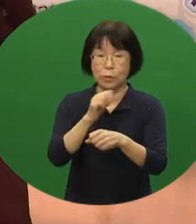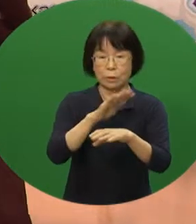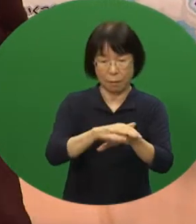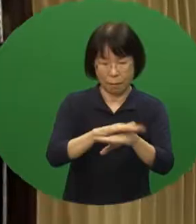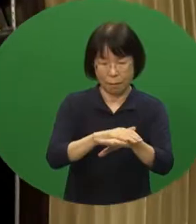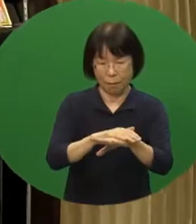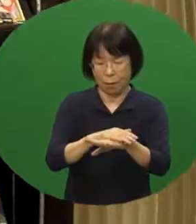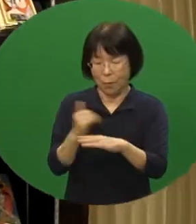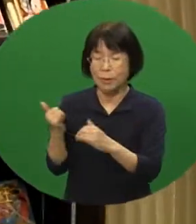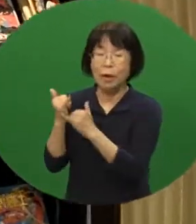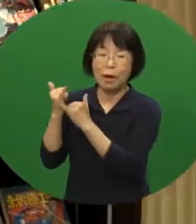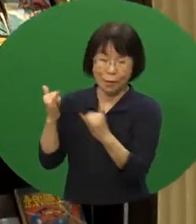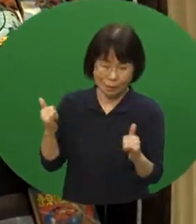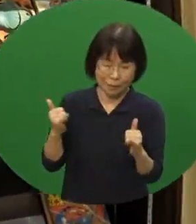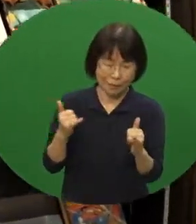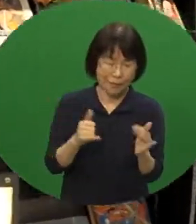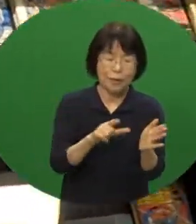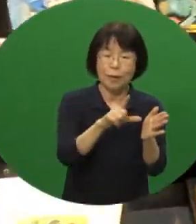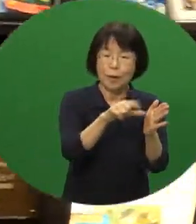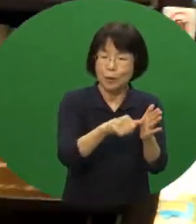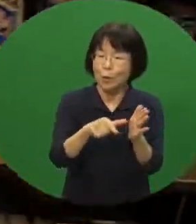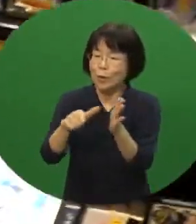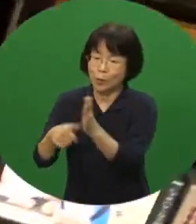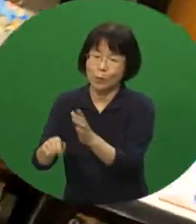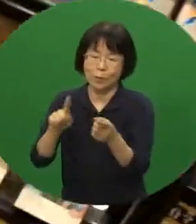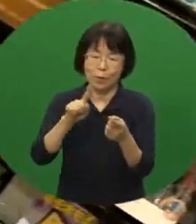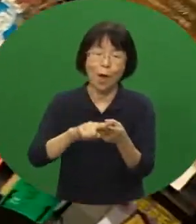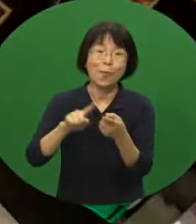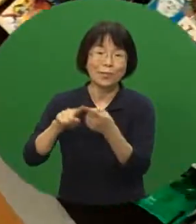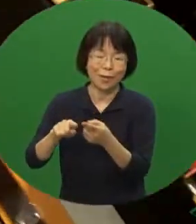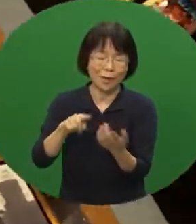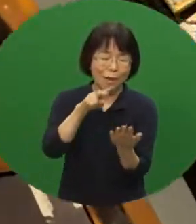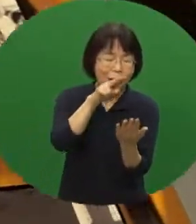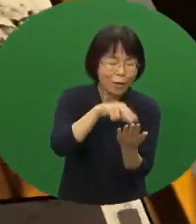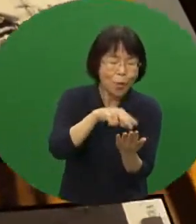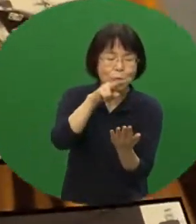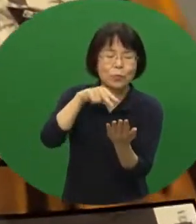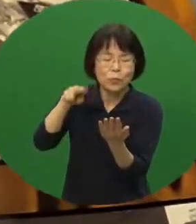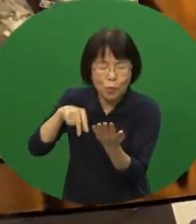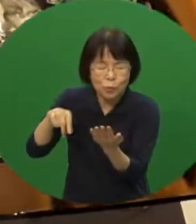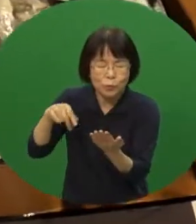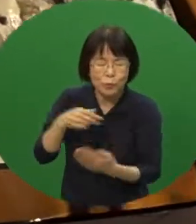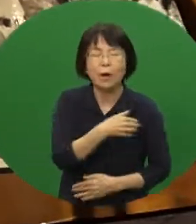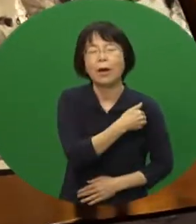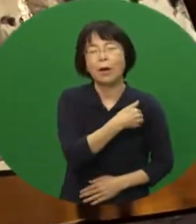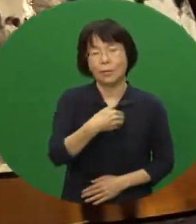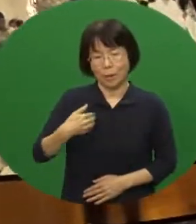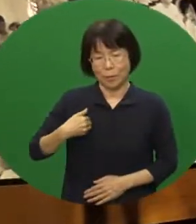ーや、漫画の歴史を当時の出来事とともに振り返れるコーナーもあります。